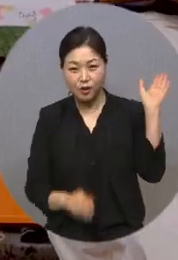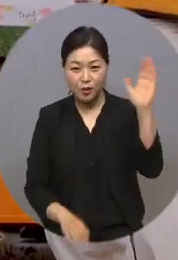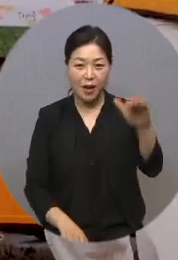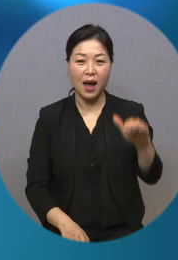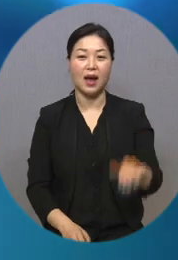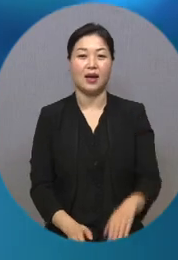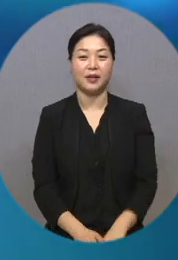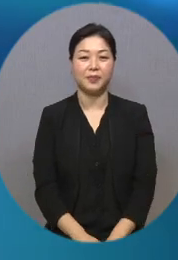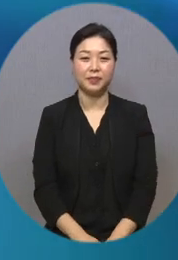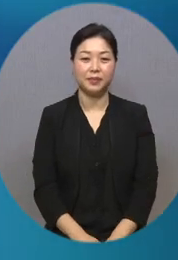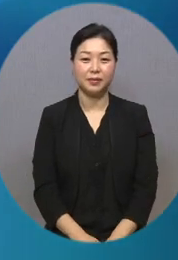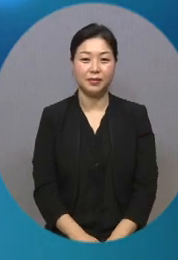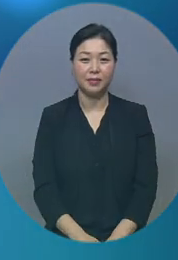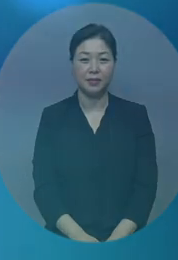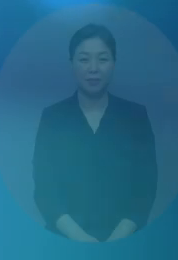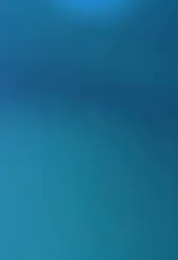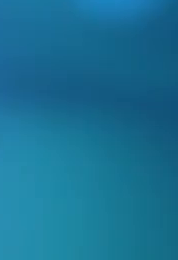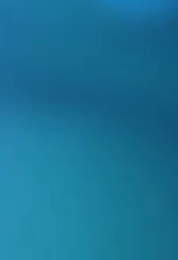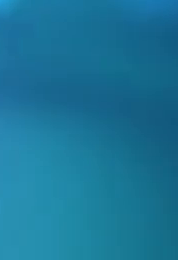출발!